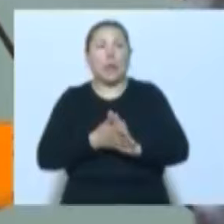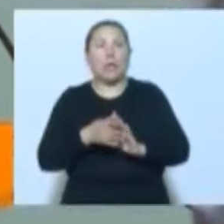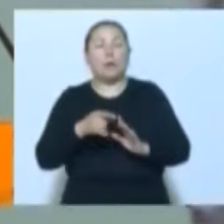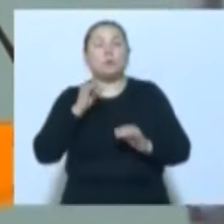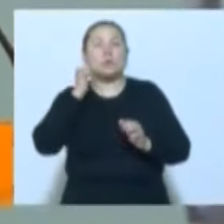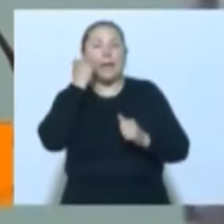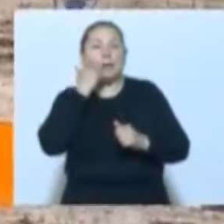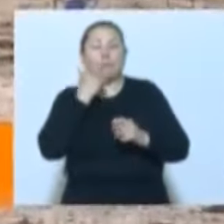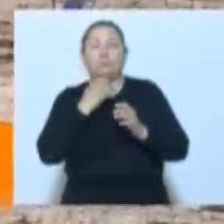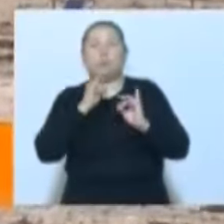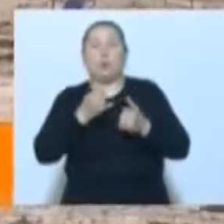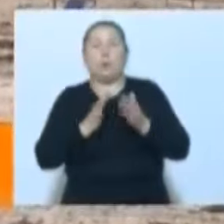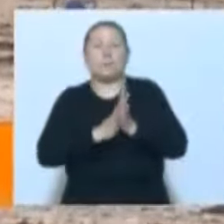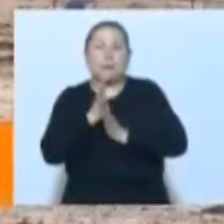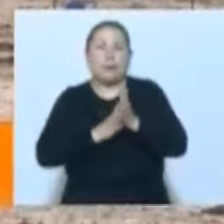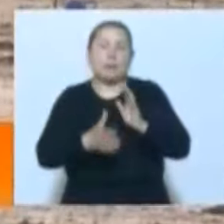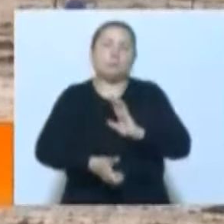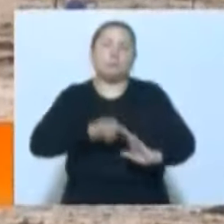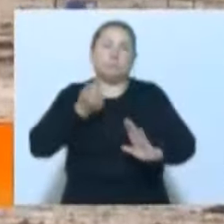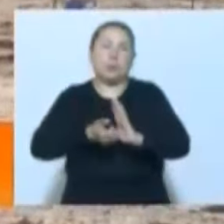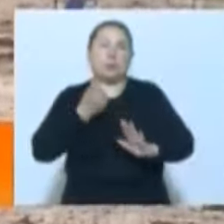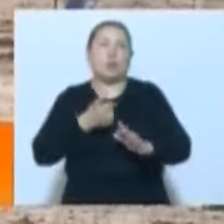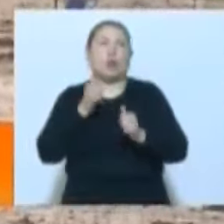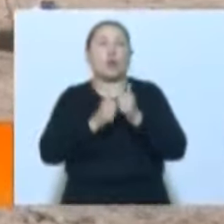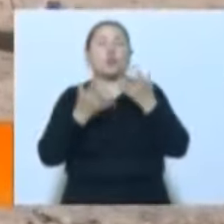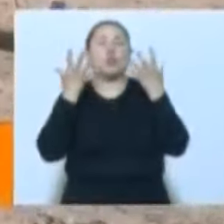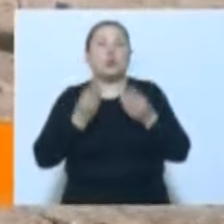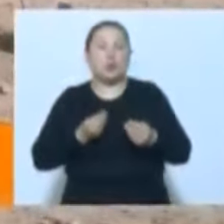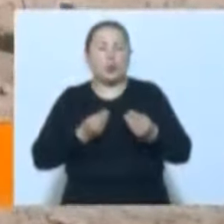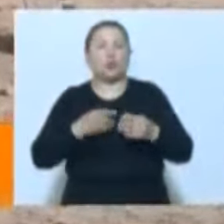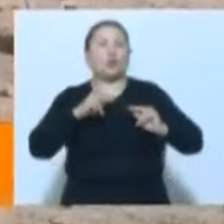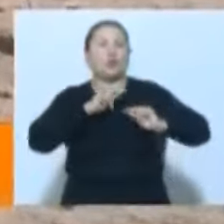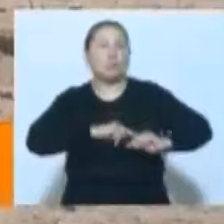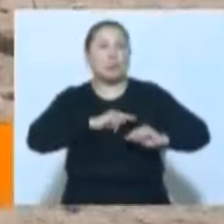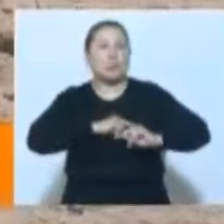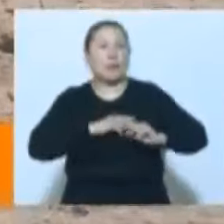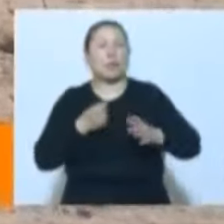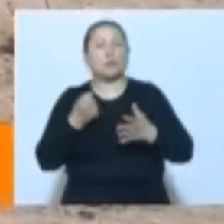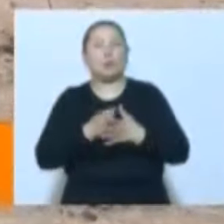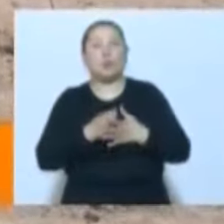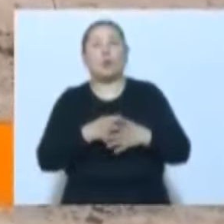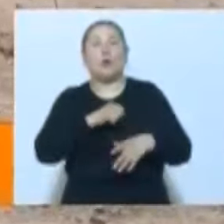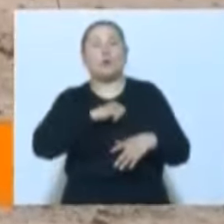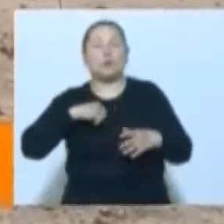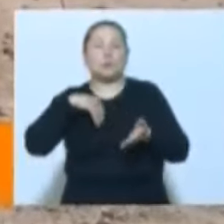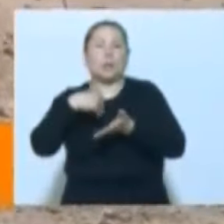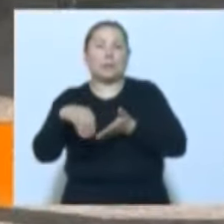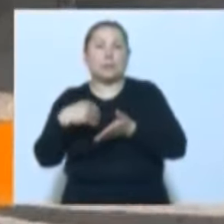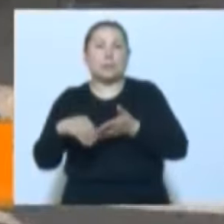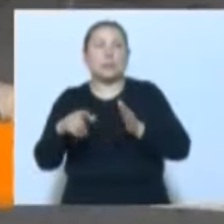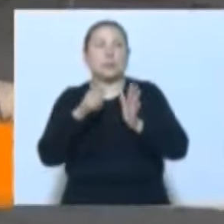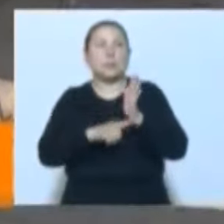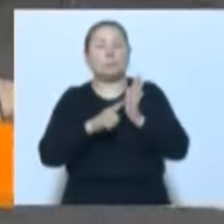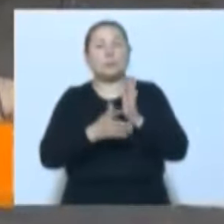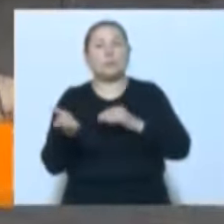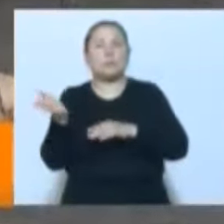шөптерден тазартып, бұтақтарын қиюда оның күнделікті жұмысы. Қажеттің айтқышпен тұқымына дейін өз қаржысына сатып алады. 70-тің